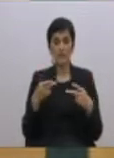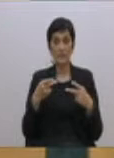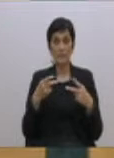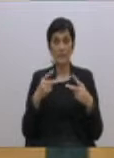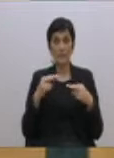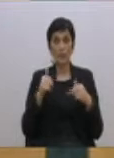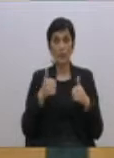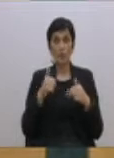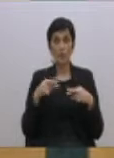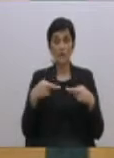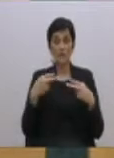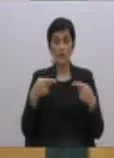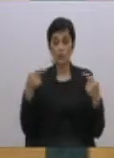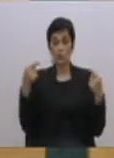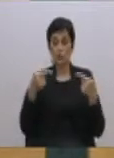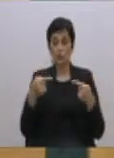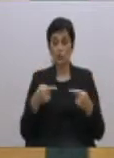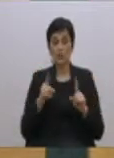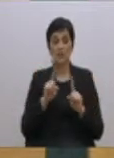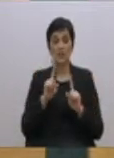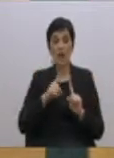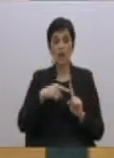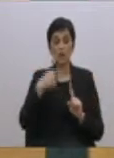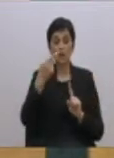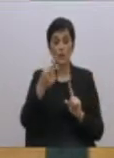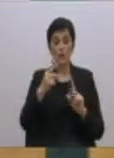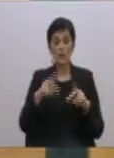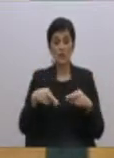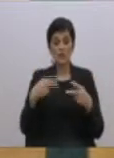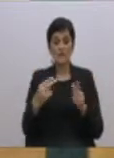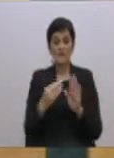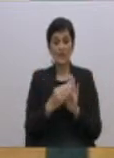ცვლილებები, როგორ ზუსტდება და რა შემდგომი ცვლილებები შედის.